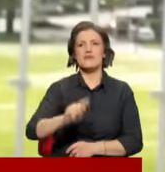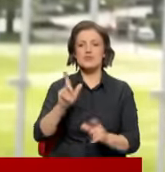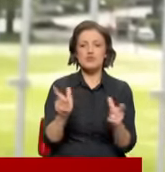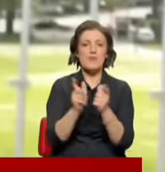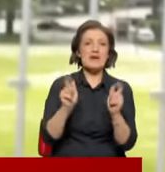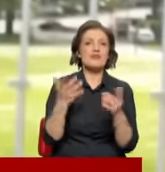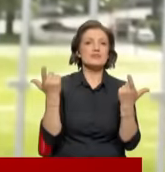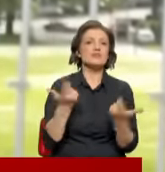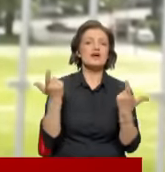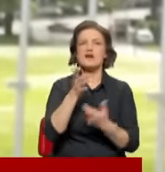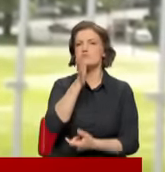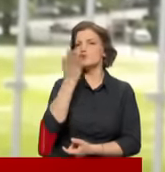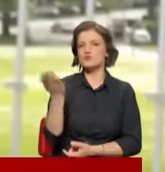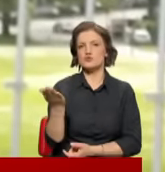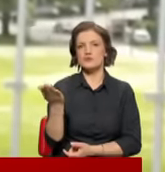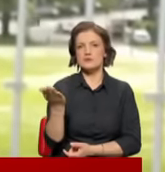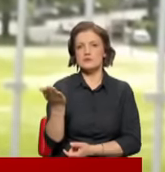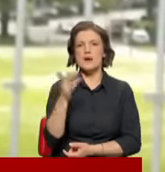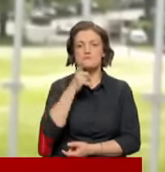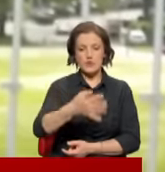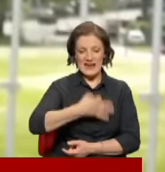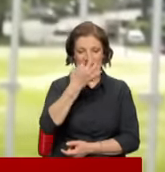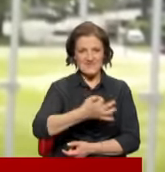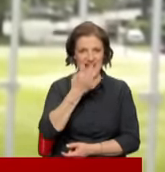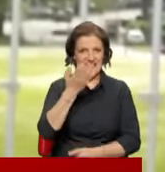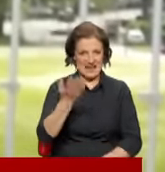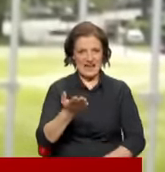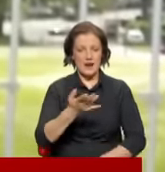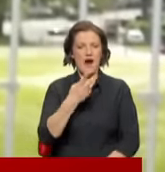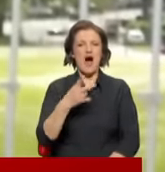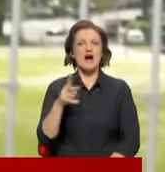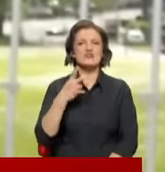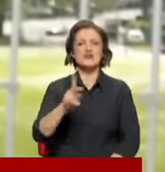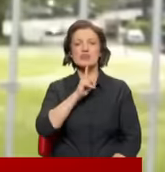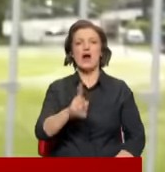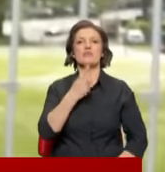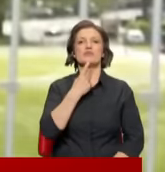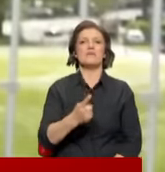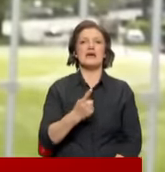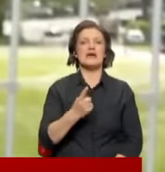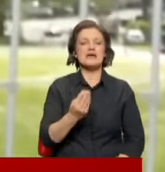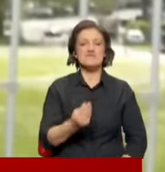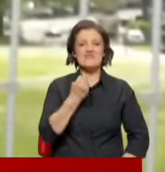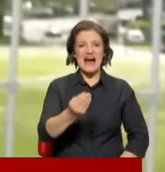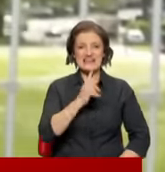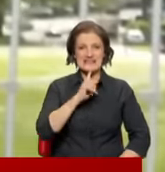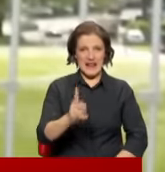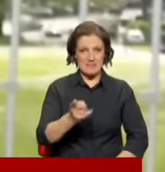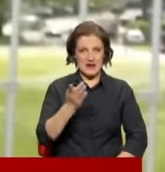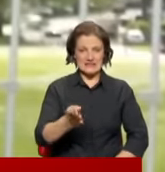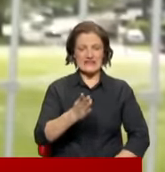ki nereden biliyorsun son noktayı koyduğunu? Bu ifade zaten açıkça talimattır. Verdiğin